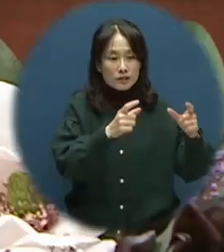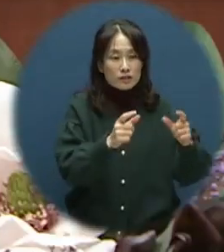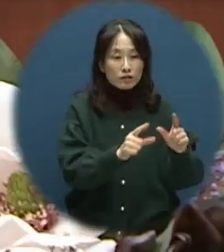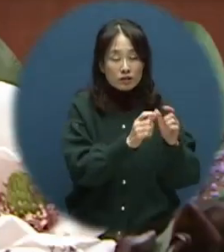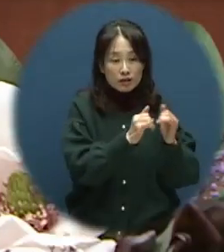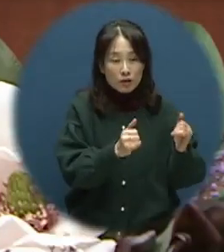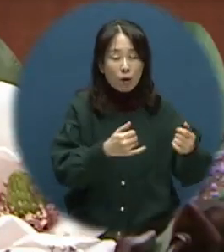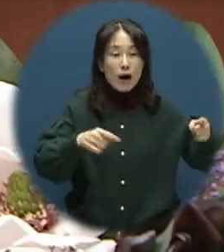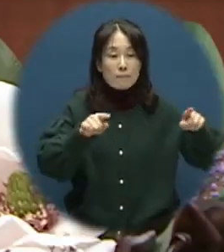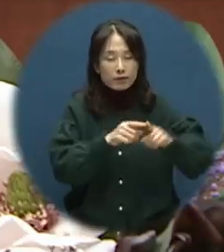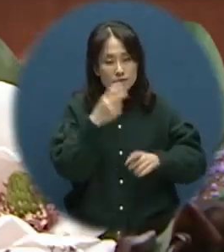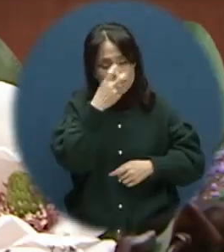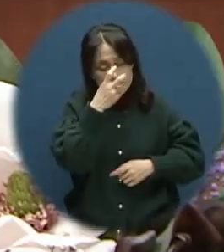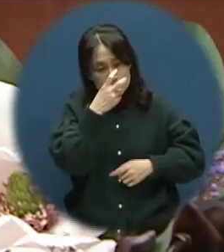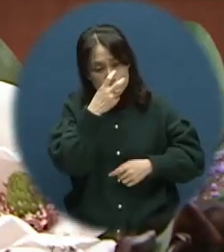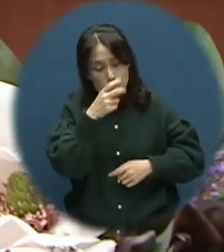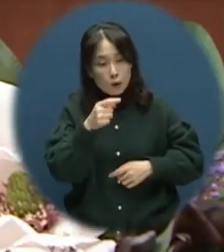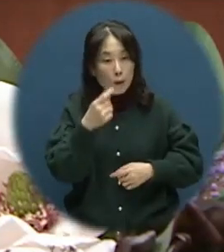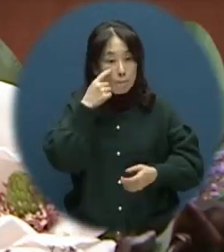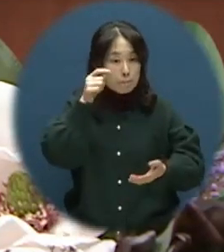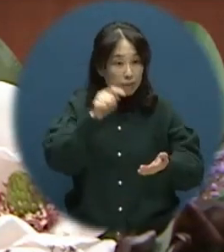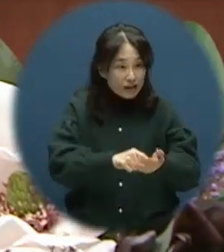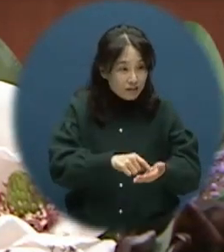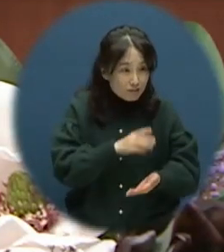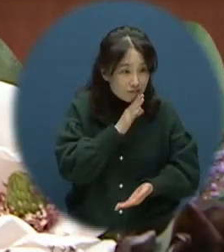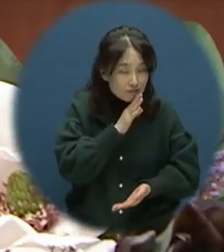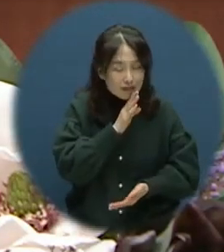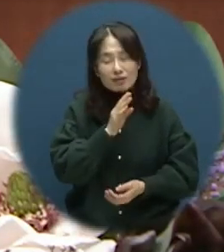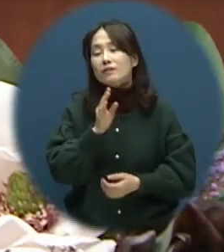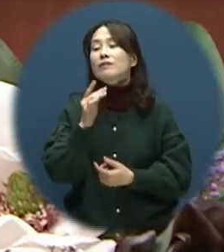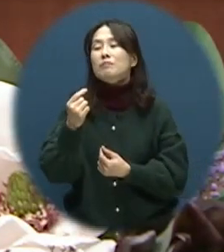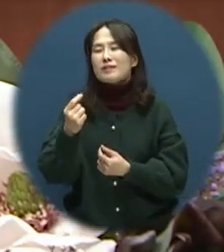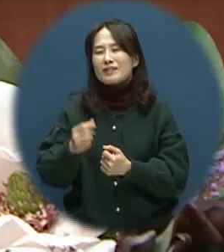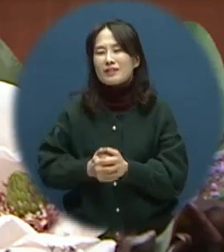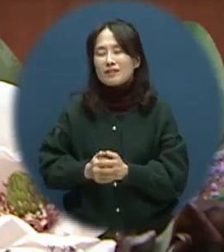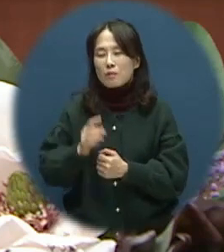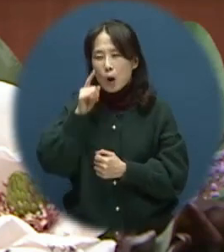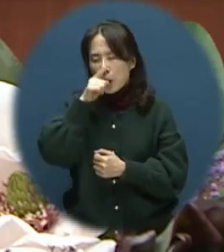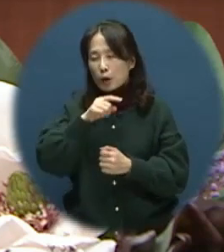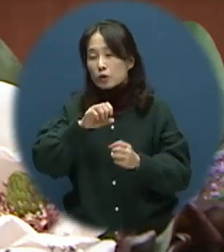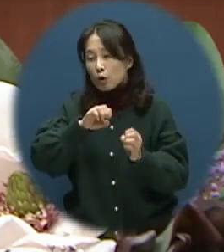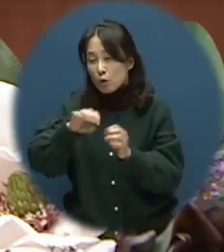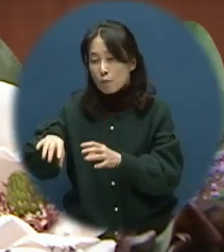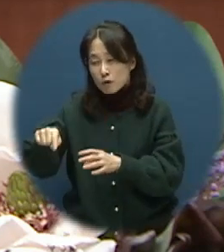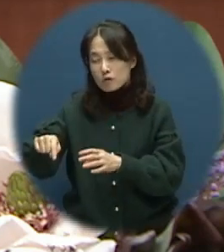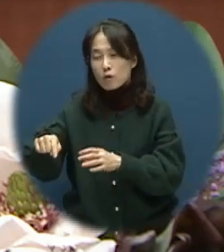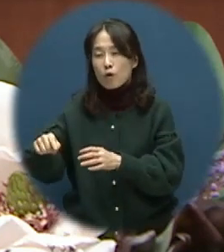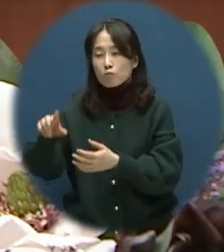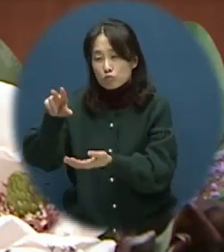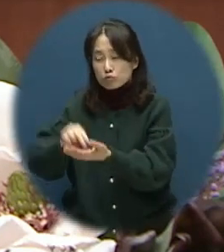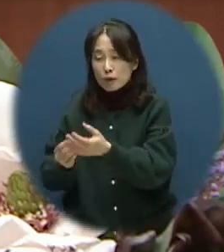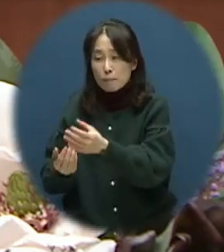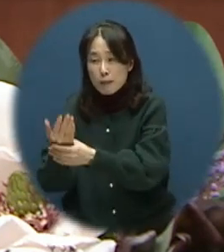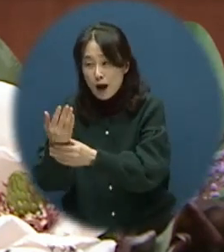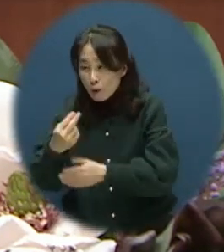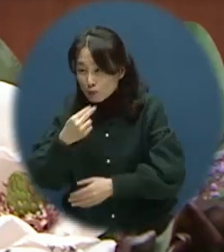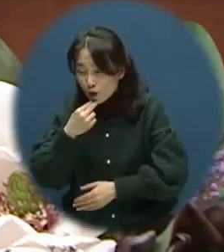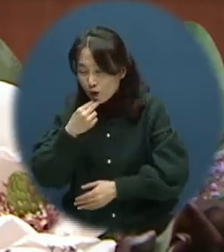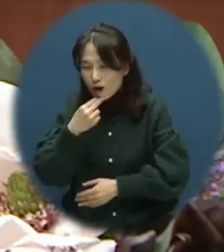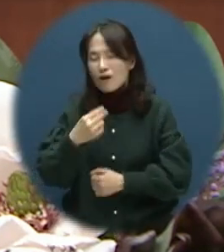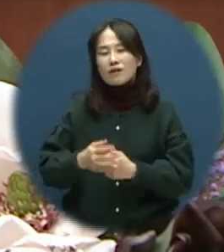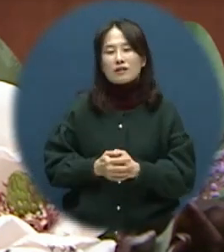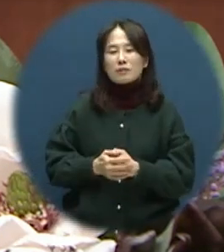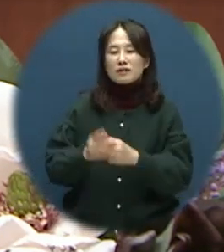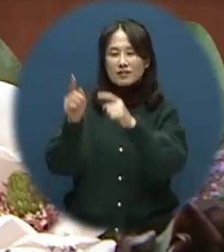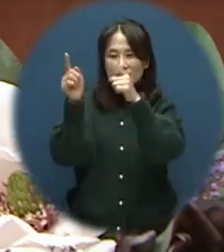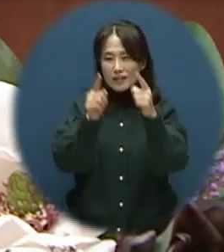네. 그렇군요. 그 매립장 문제가 없었으면 지금도 그 한반도 지형을 몰랐을 거고. 몰랐겠죠. 오히려 이제 모르는 정도가